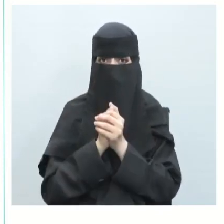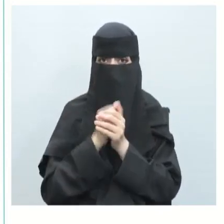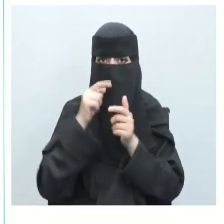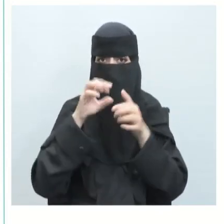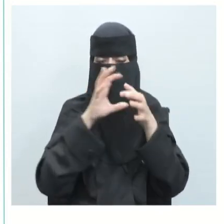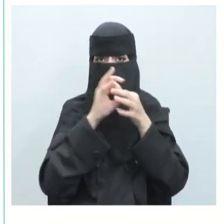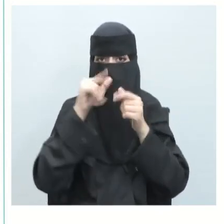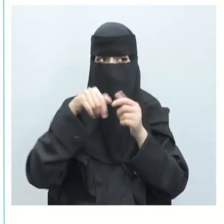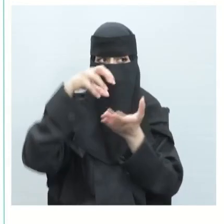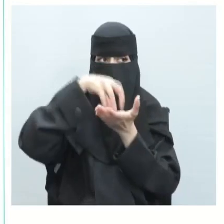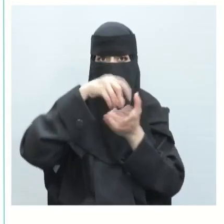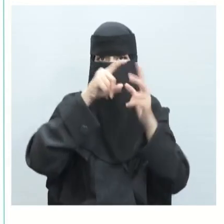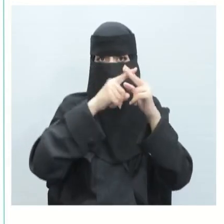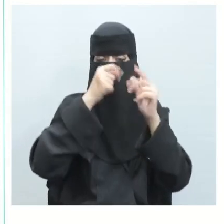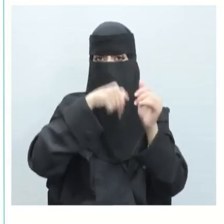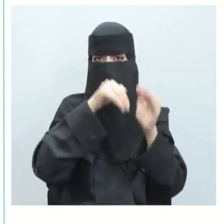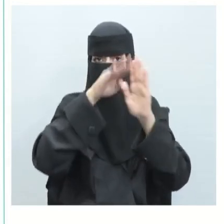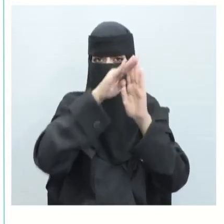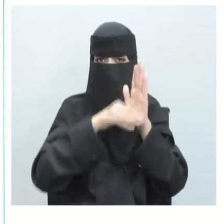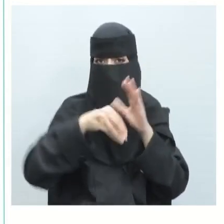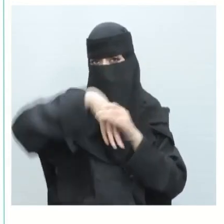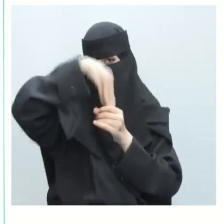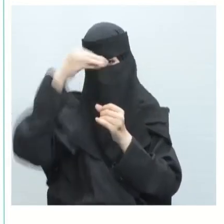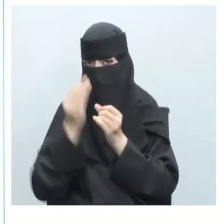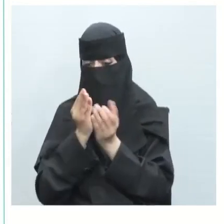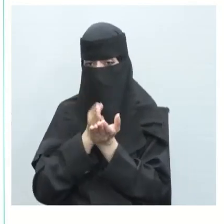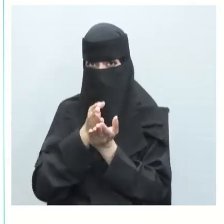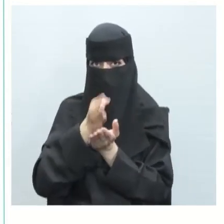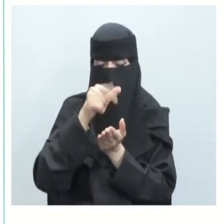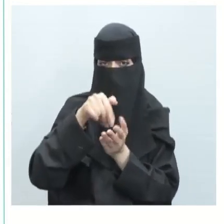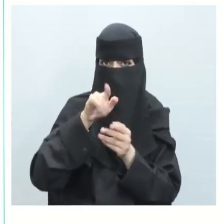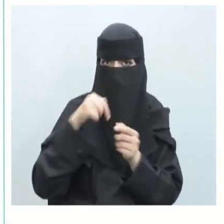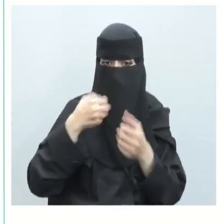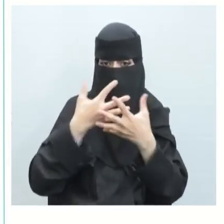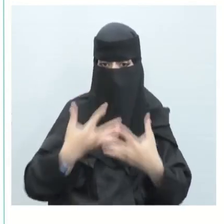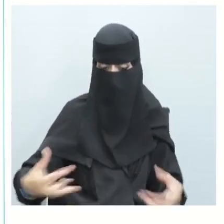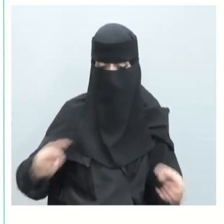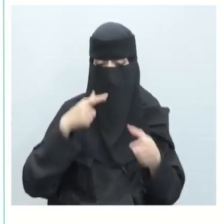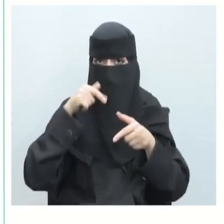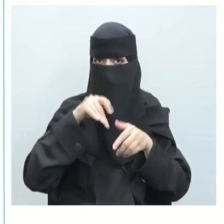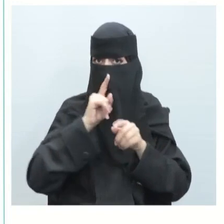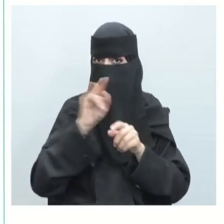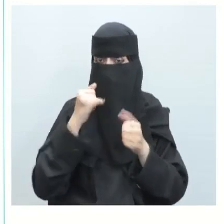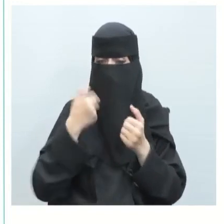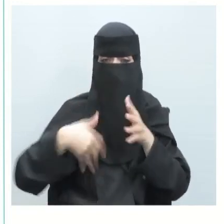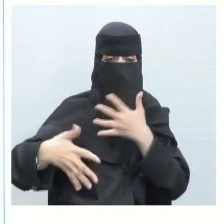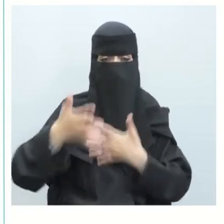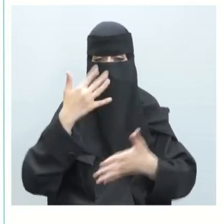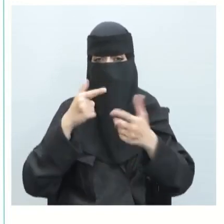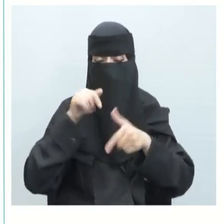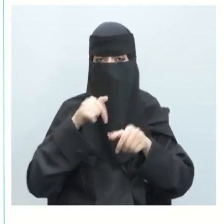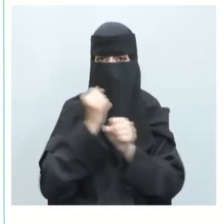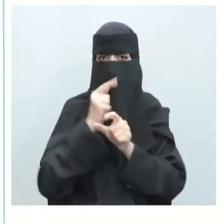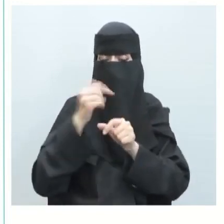المصنع قد نحتاج الى ترتيب خط الانتاج بطريقه معينه لكي لا يكون هنالك هدر لا يكون هنالك مثلا عشوائيه في العمل